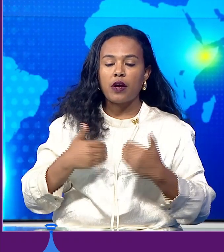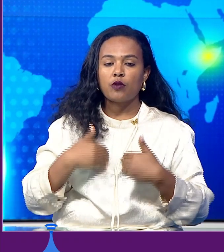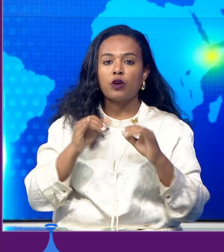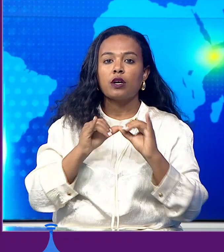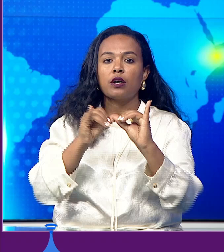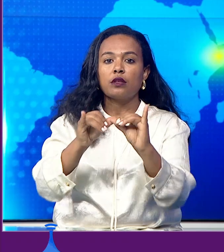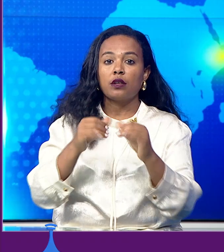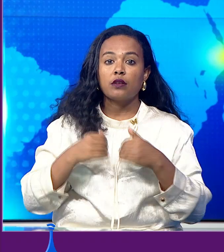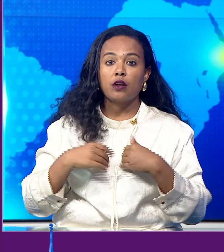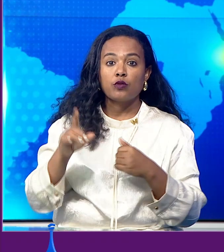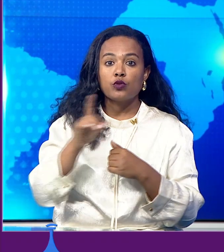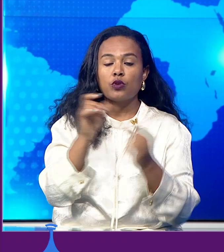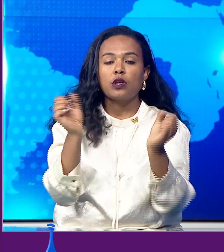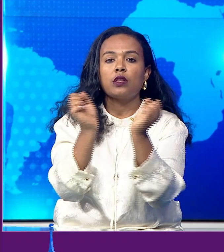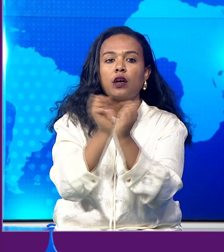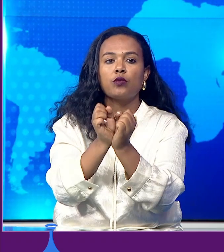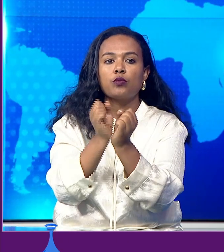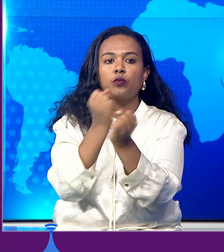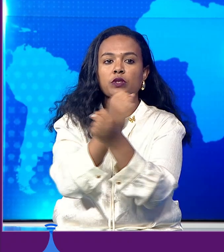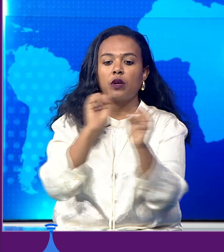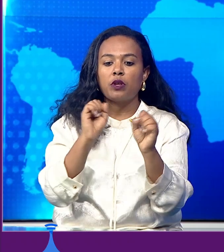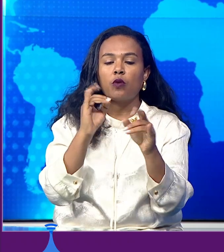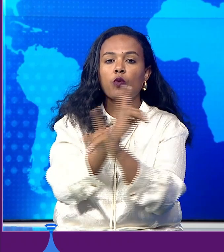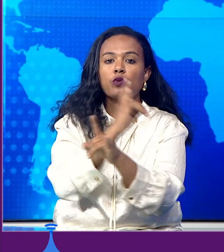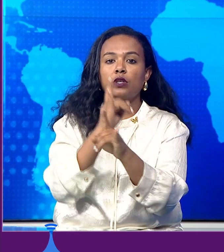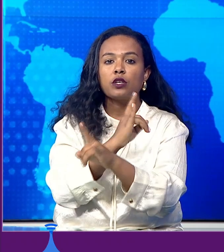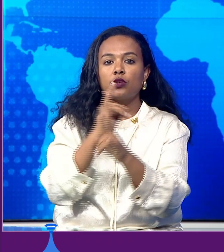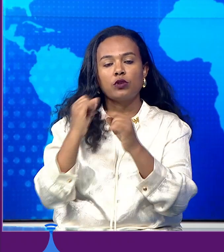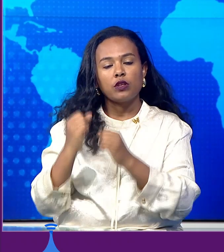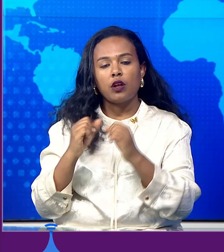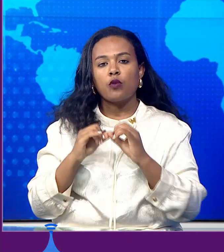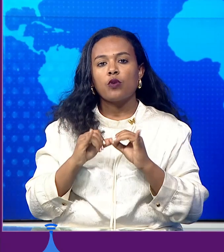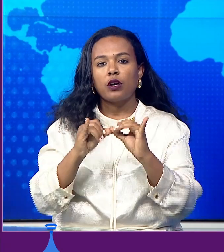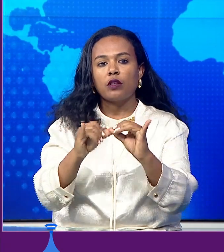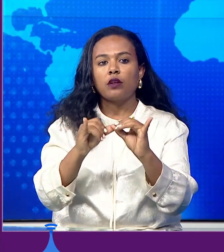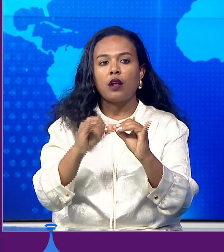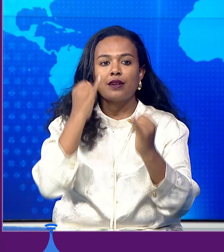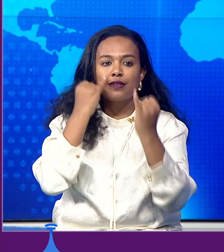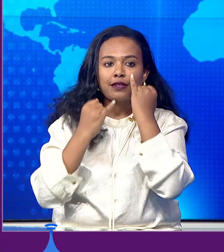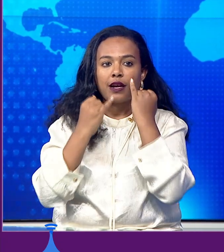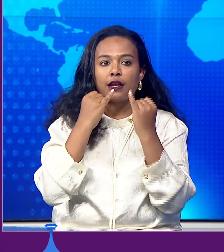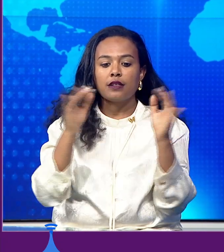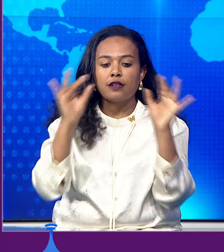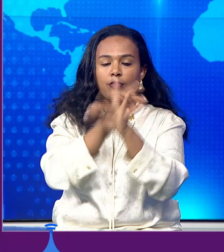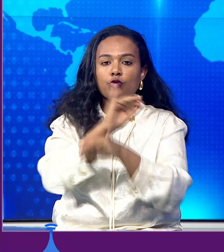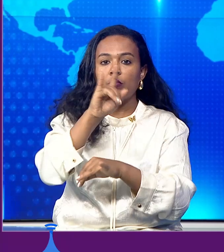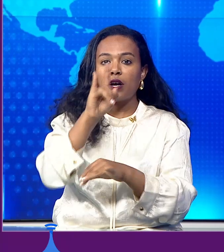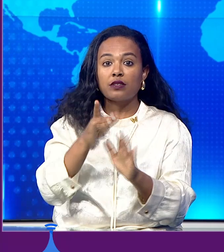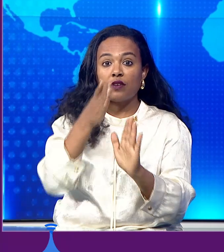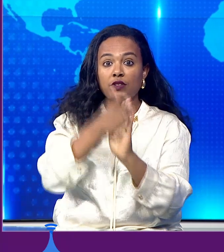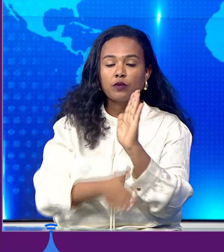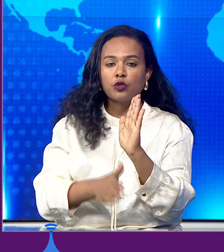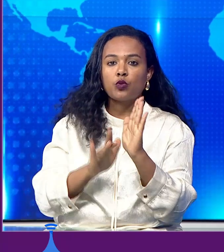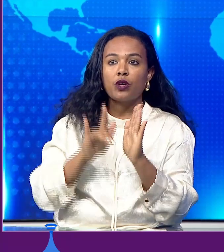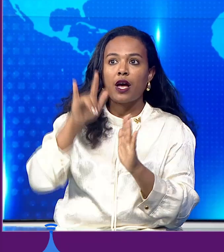ቀጣይነት ያለው ሲሆን የታገቱብን እስኪለቀቁ ዘመቻው ተጠናክሮ ይቀጥላል። እስራኤል ሌሊቱን በጋዛ በፈጸመችው የአየር